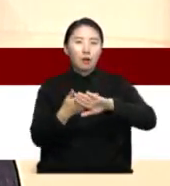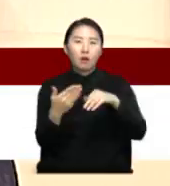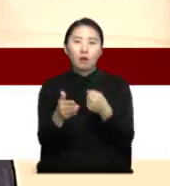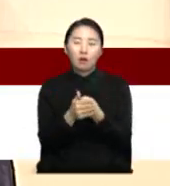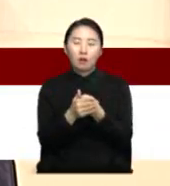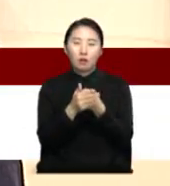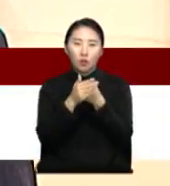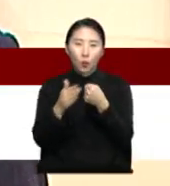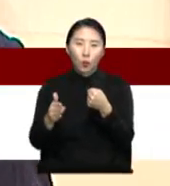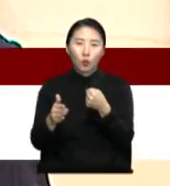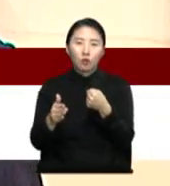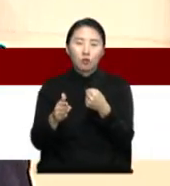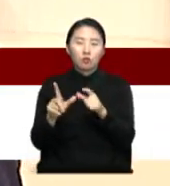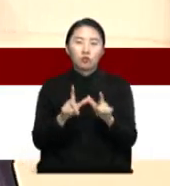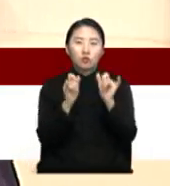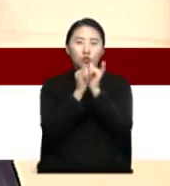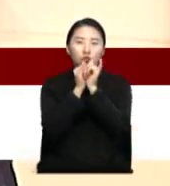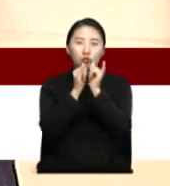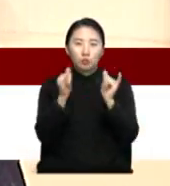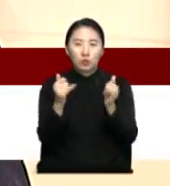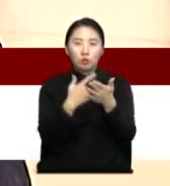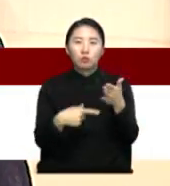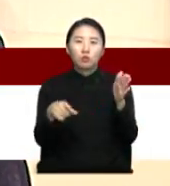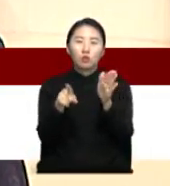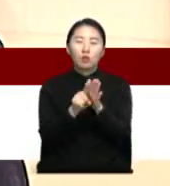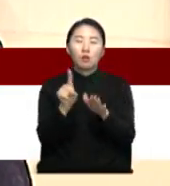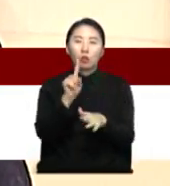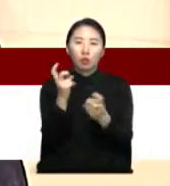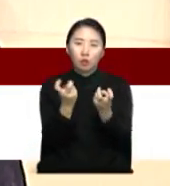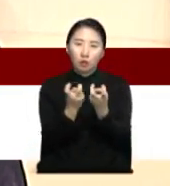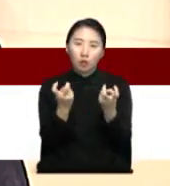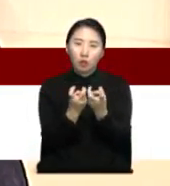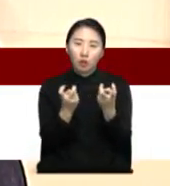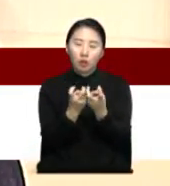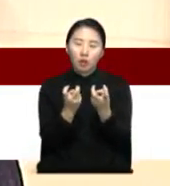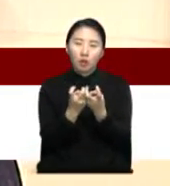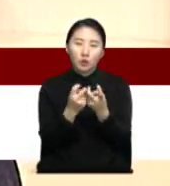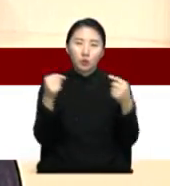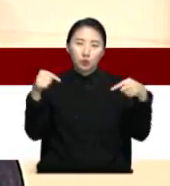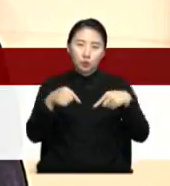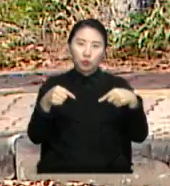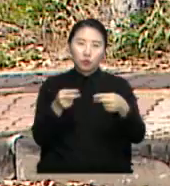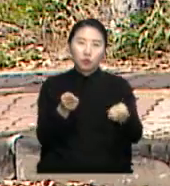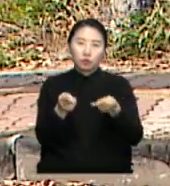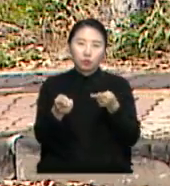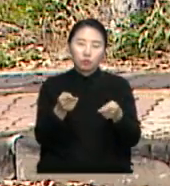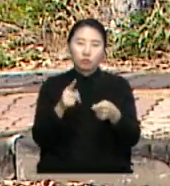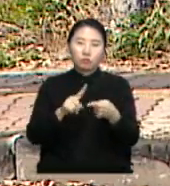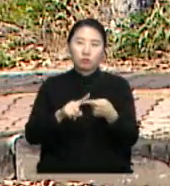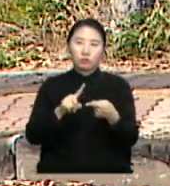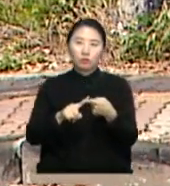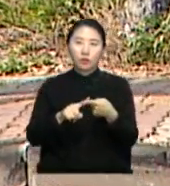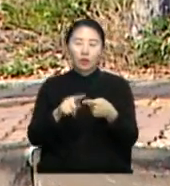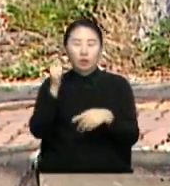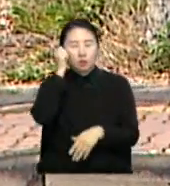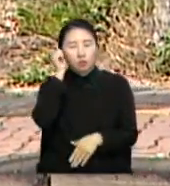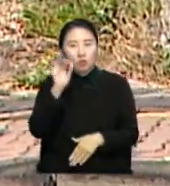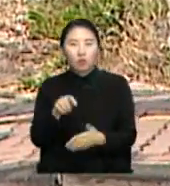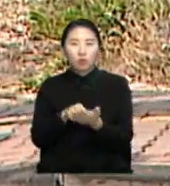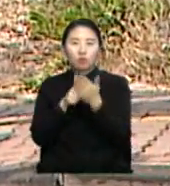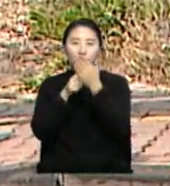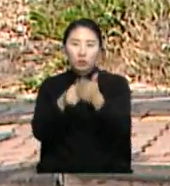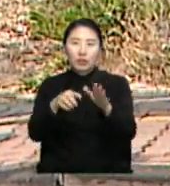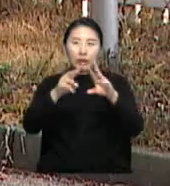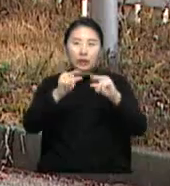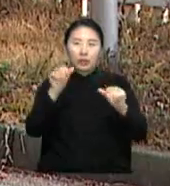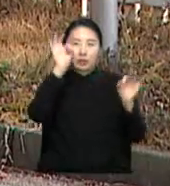때문에 어디까지 이제 주민이 그 부분을 갖다가 수용해야 될 부분이 있는지. 기숙사가 추진 중인 해당